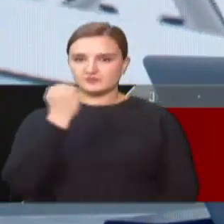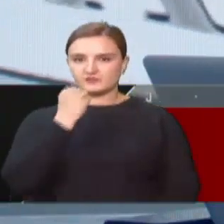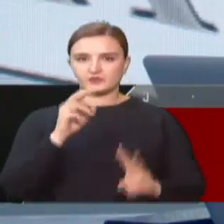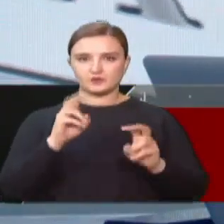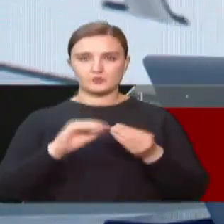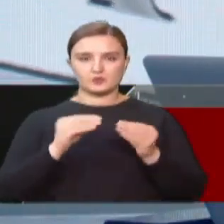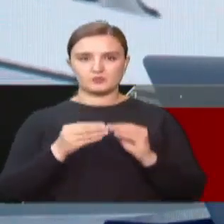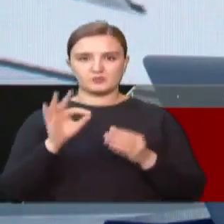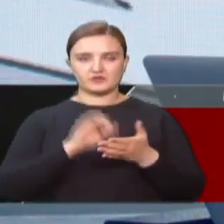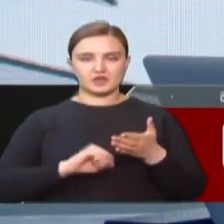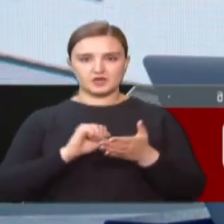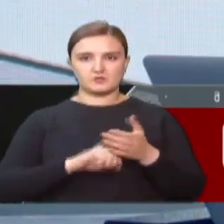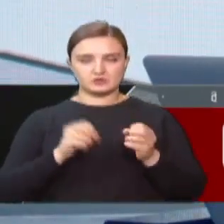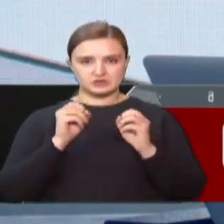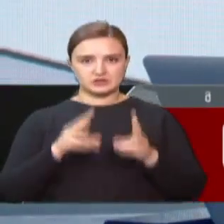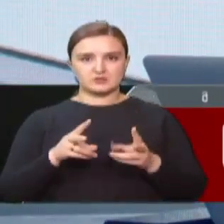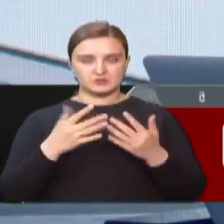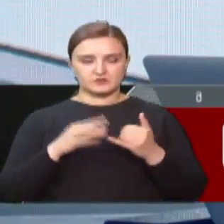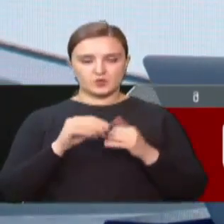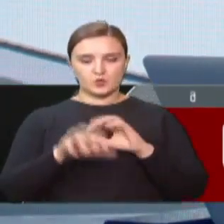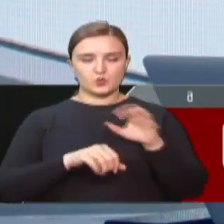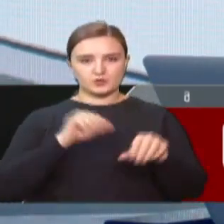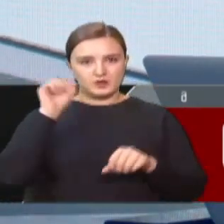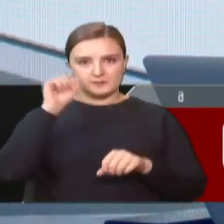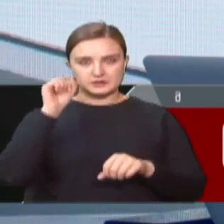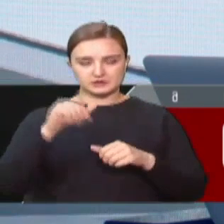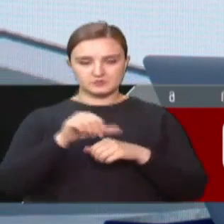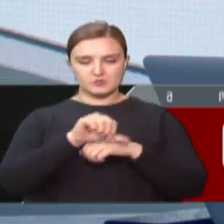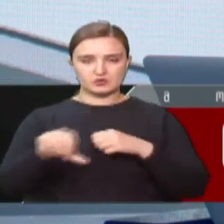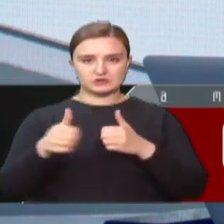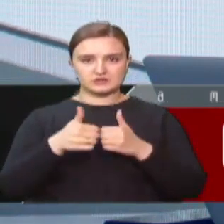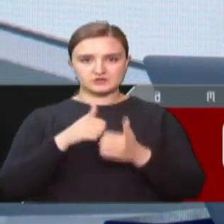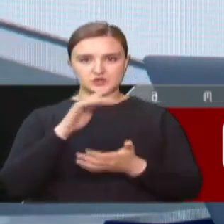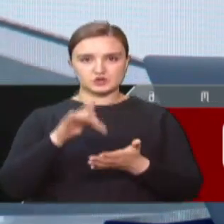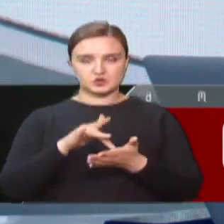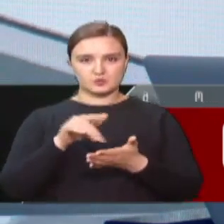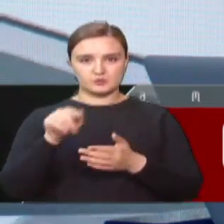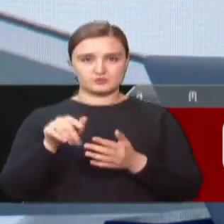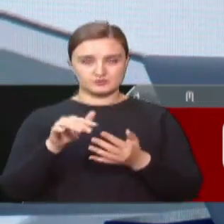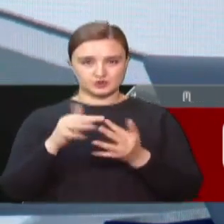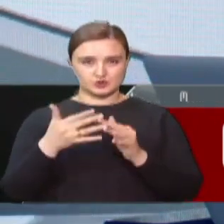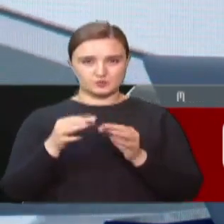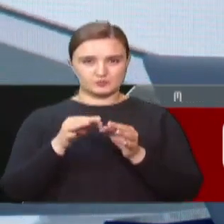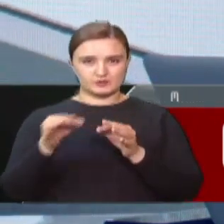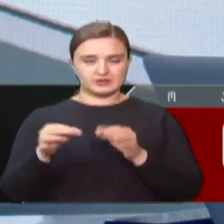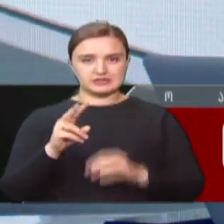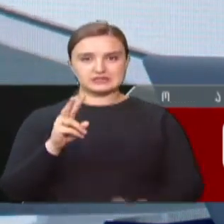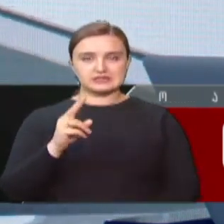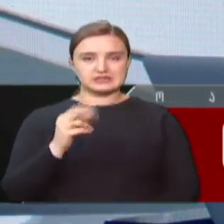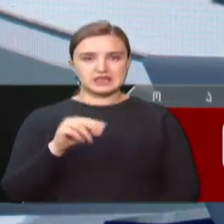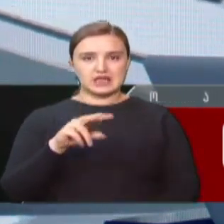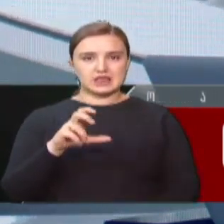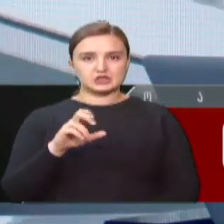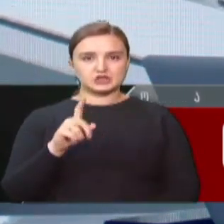Infrastructurul problemelor გამო დაცლის საფრთხე ემუქრება ოკუპირებული აფხაზეთის მოსაზღვრეს სოფელ ქალაღალს. Ეს წალენჯიხის მუნიციპალიტეტის ფახულადნის თემის